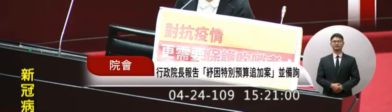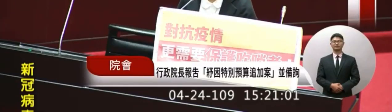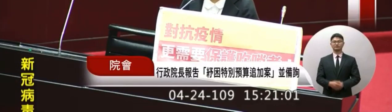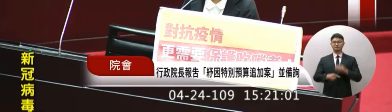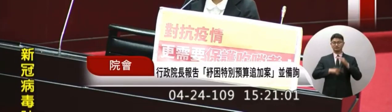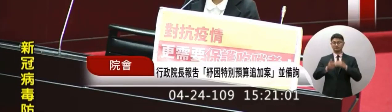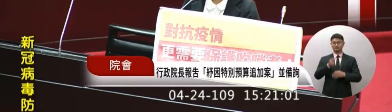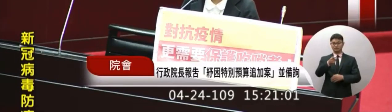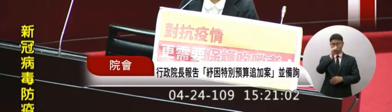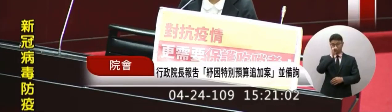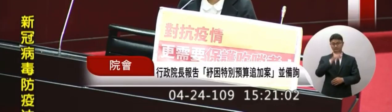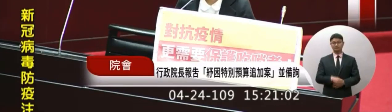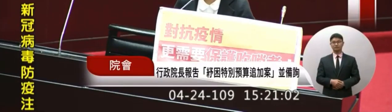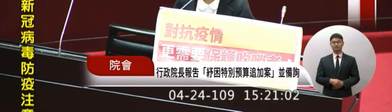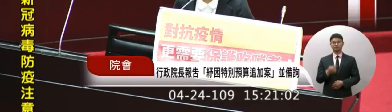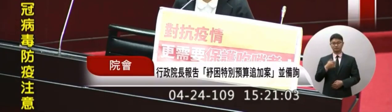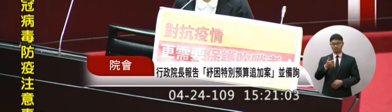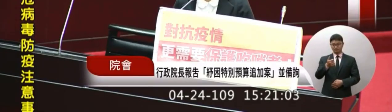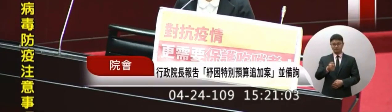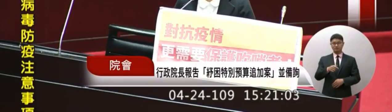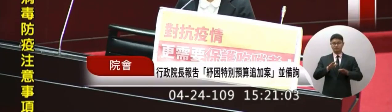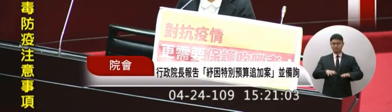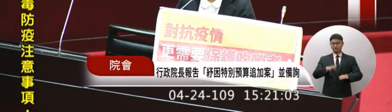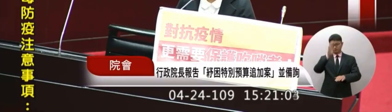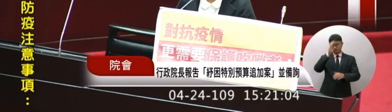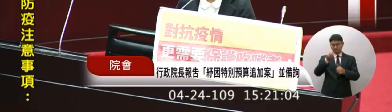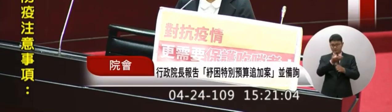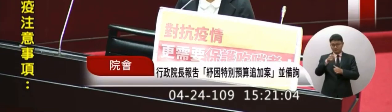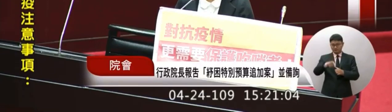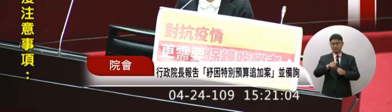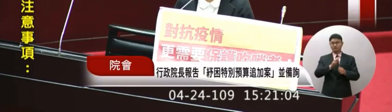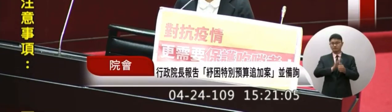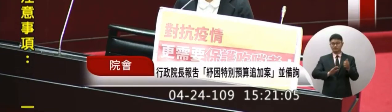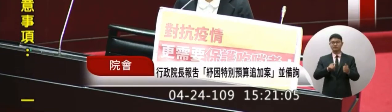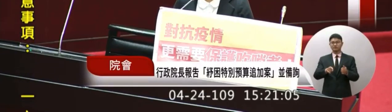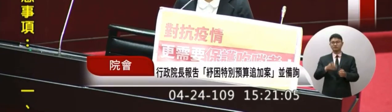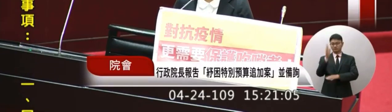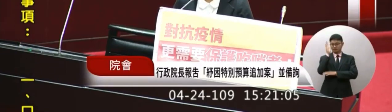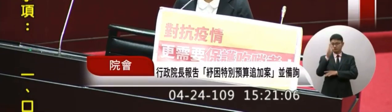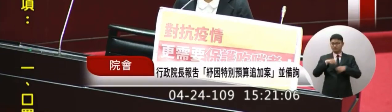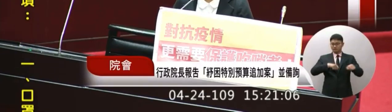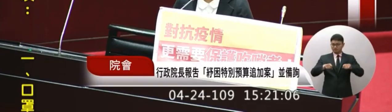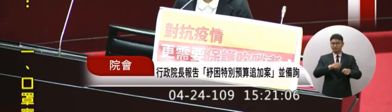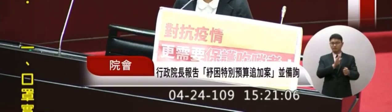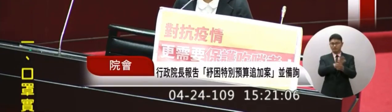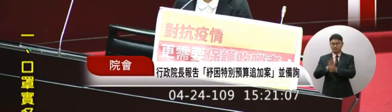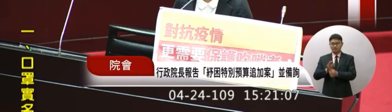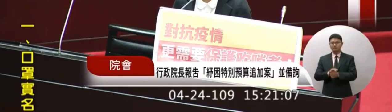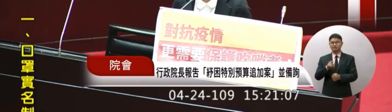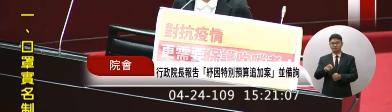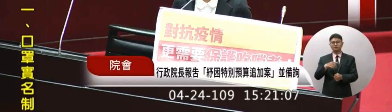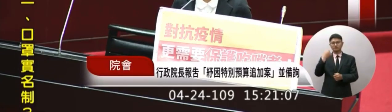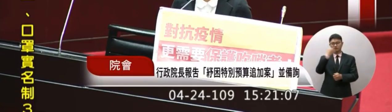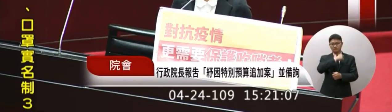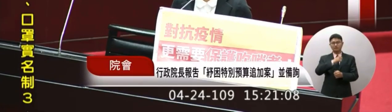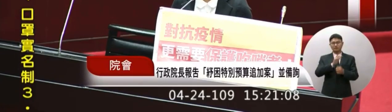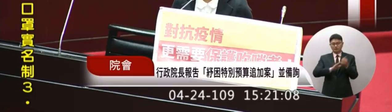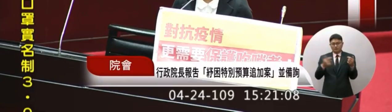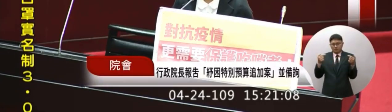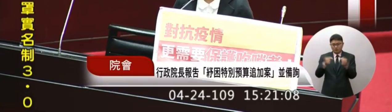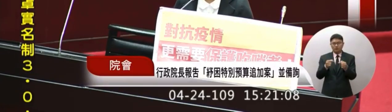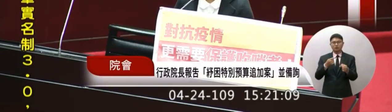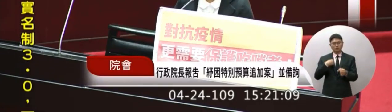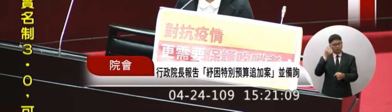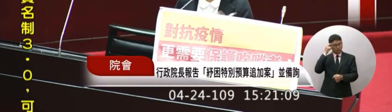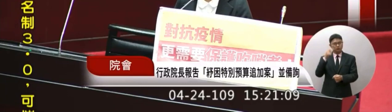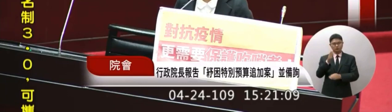长你好，就很 感谢，喂，你好， 对，很感谢说在这次疫情的情况下，然后政府的作为了，让台湾受到这个疫情的冲击降到最低呀、啊。我们非